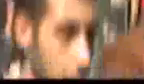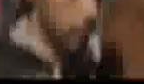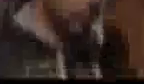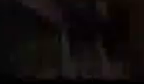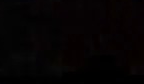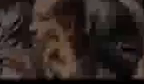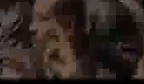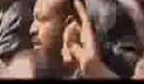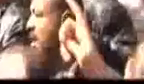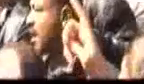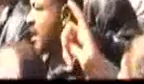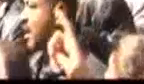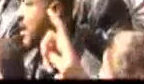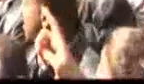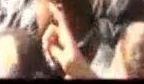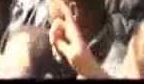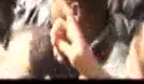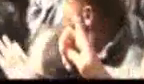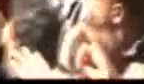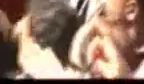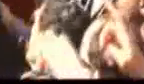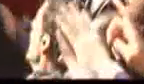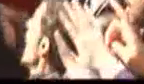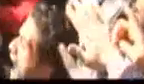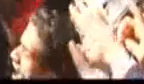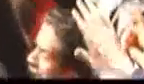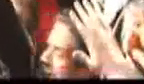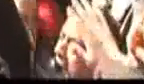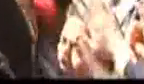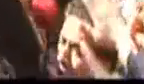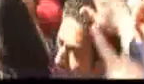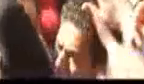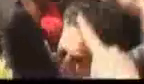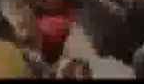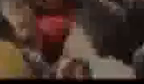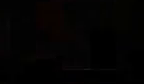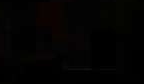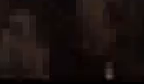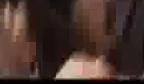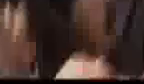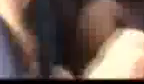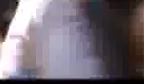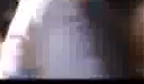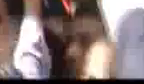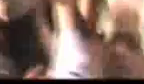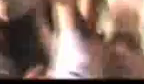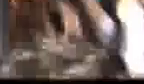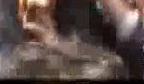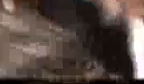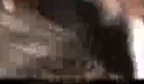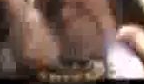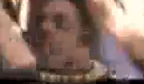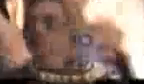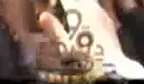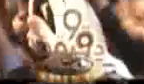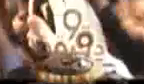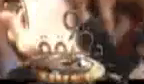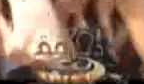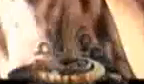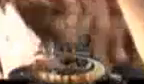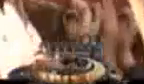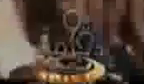قولوا لأمي ما تزعليش وحياتي عندك ما